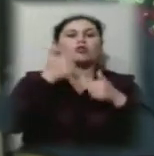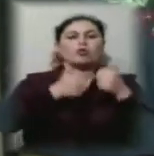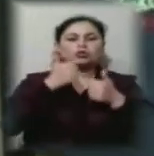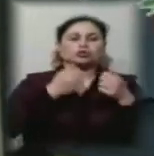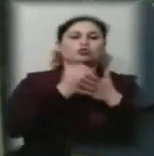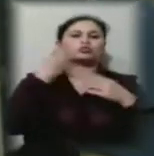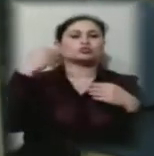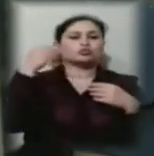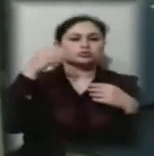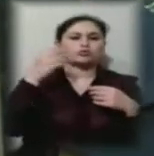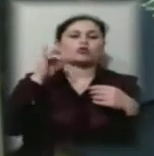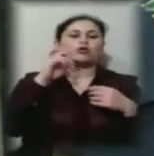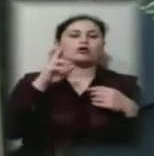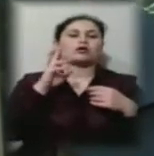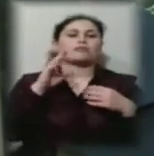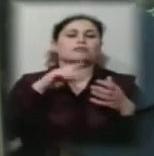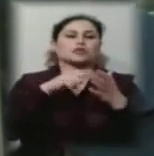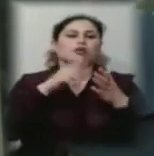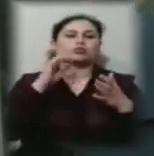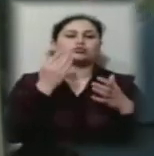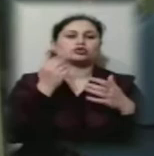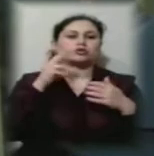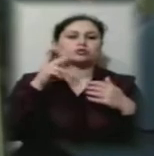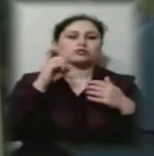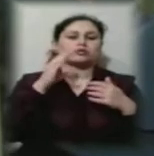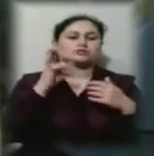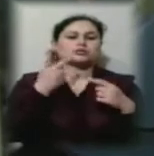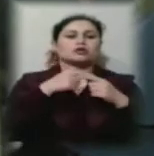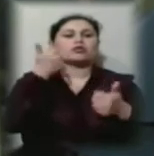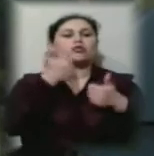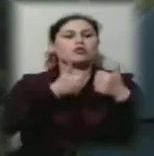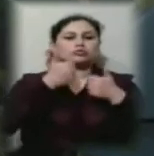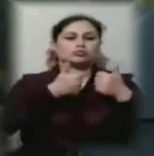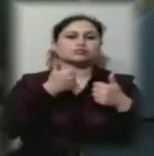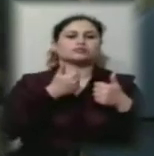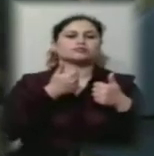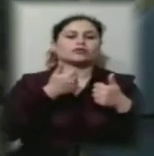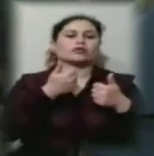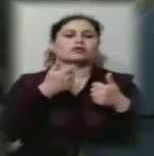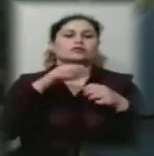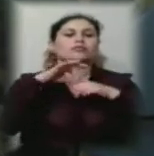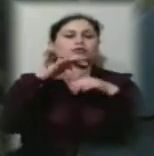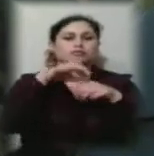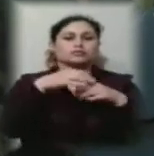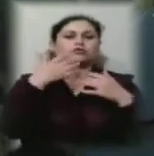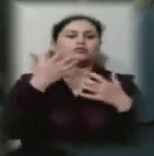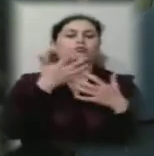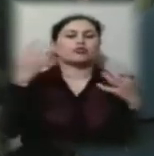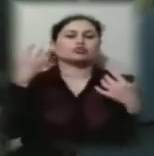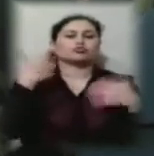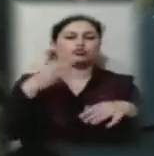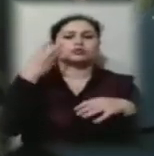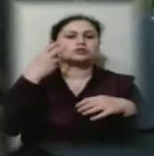у місто Кушадасі. Цей конкурс проводиться вже більше 30 років.